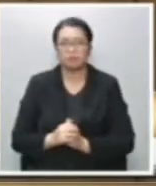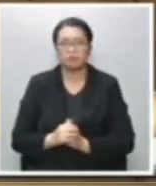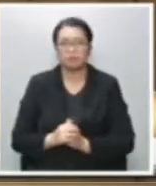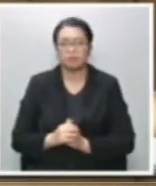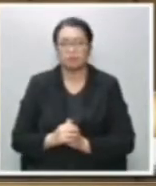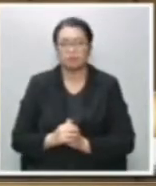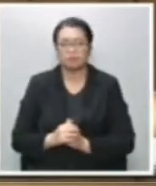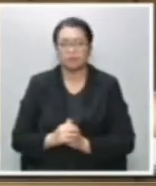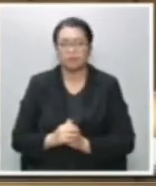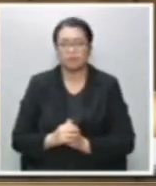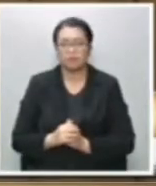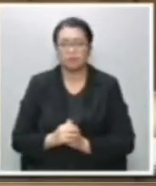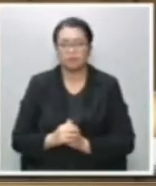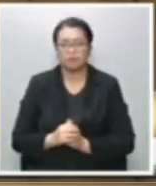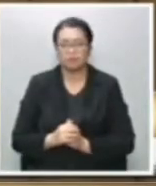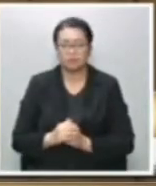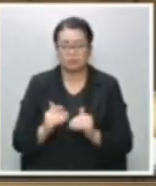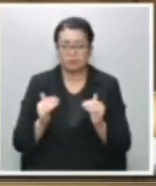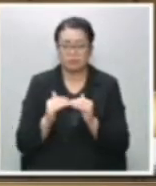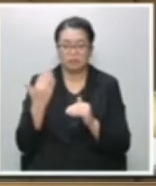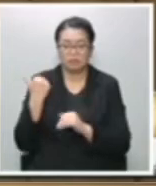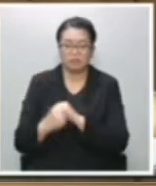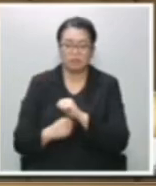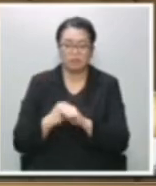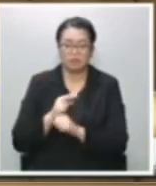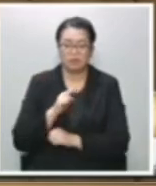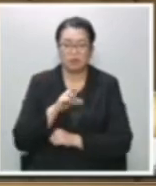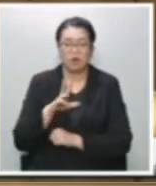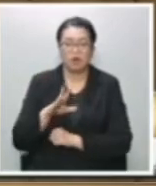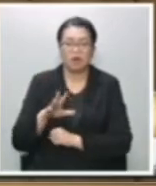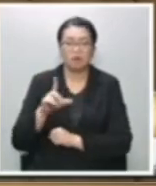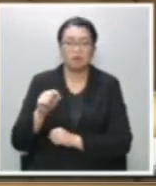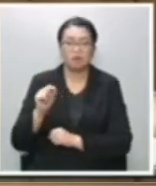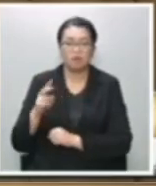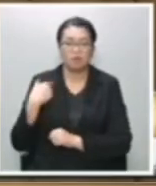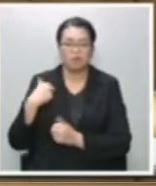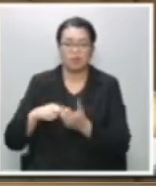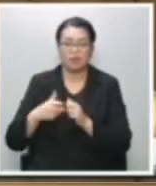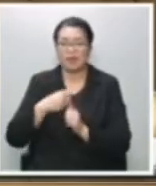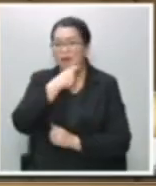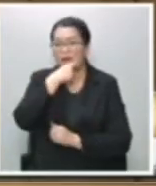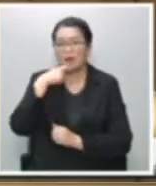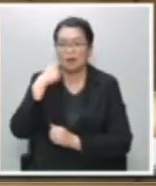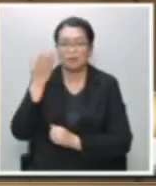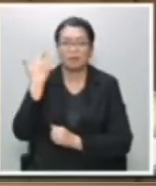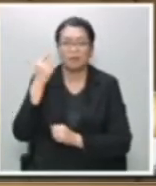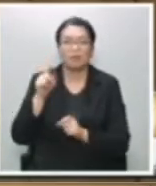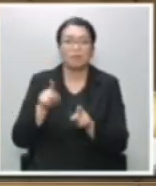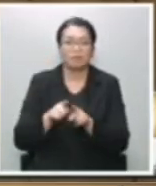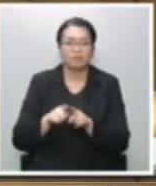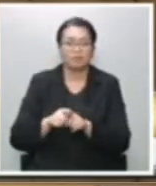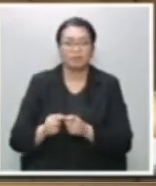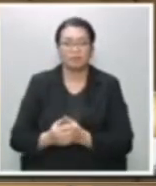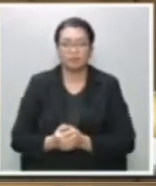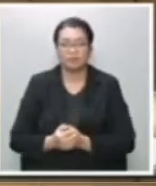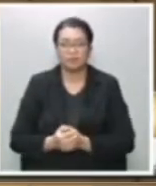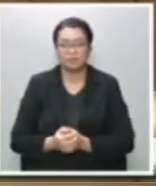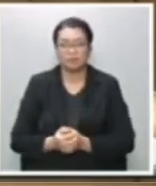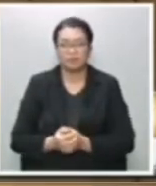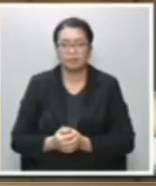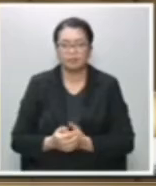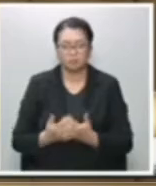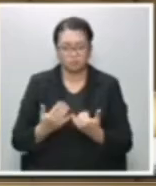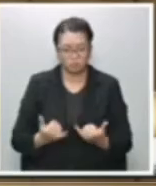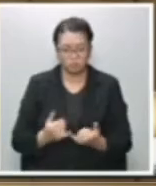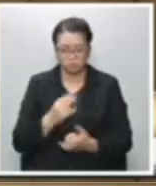าเท่าๆกันกับปี2522ทีนี้มาดูว่าในขณะนี้เนี่ยเป็นอย่